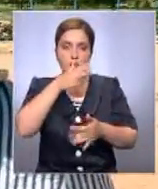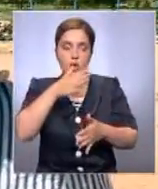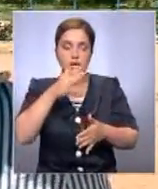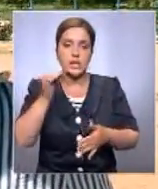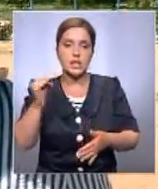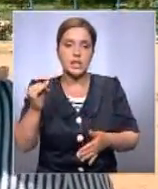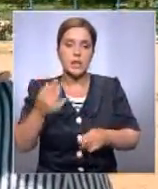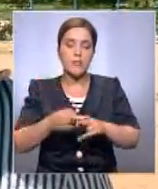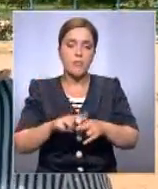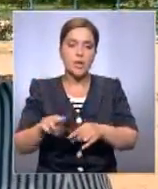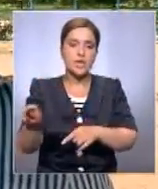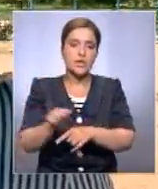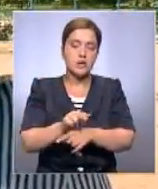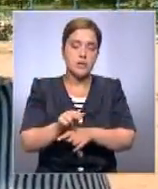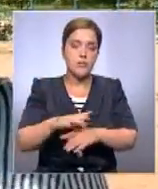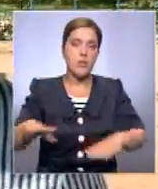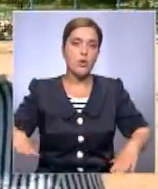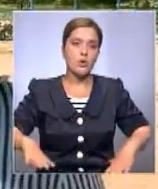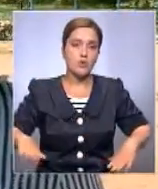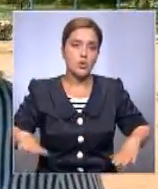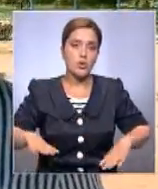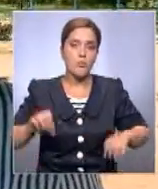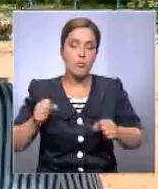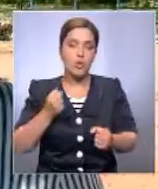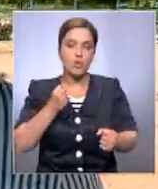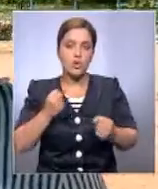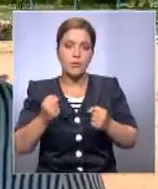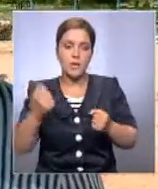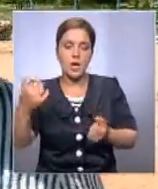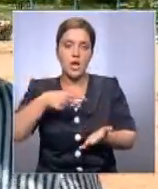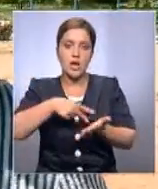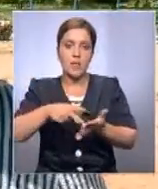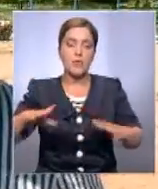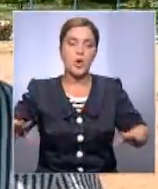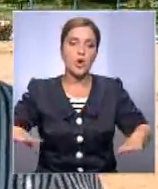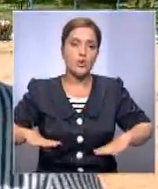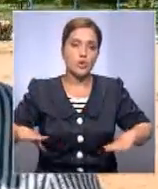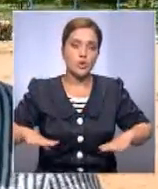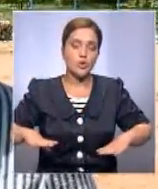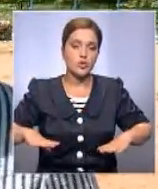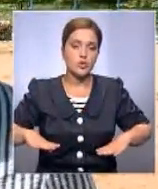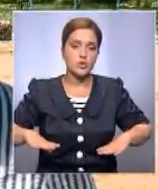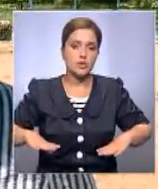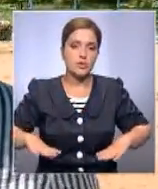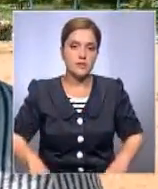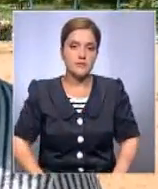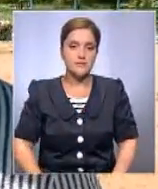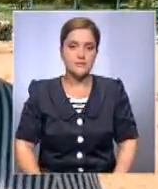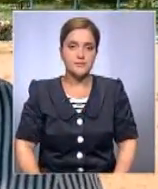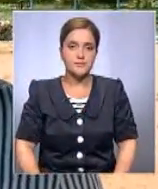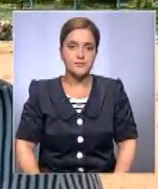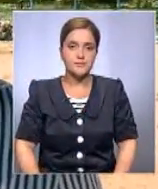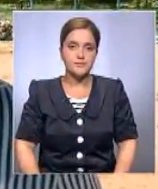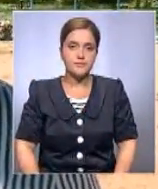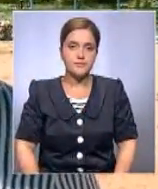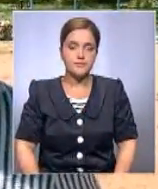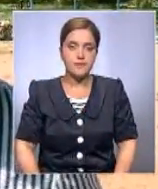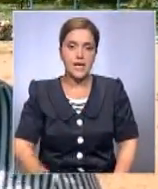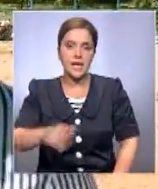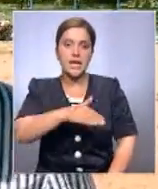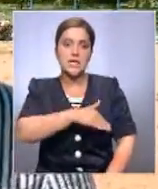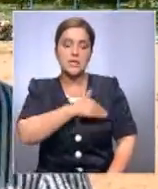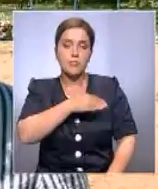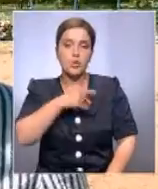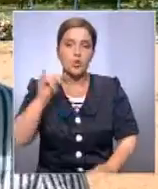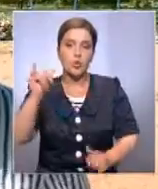раз ипотерапия дает возможность укреплять эти мышцы. Лошадь по своей природе намного выше температуры.